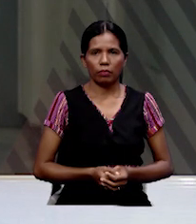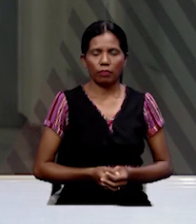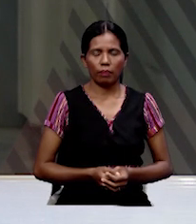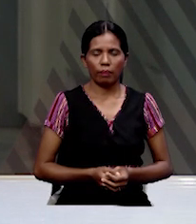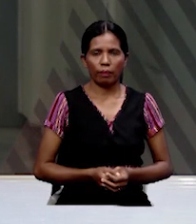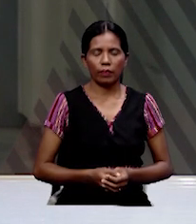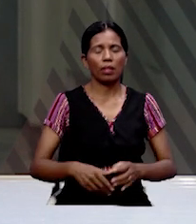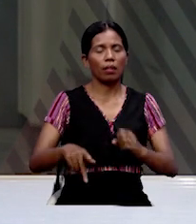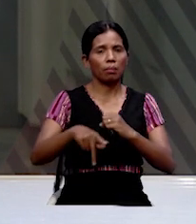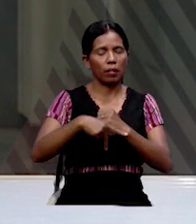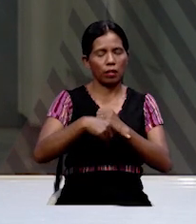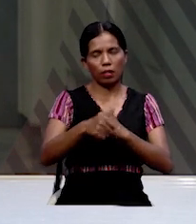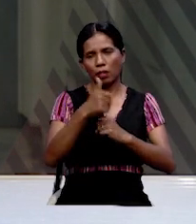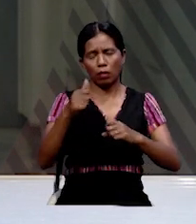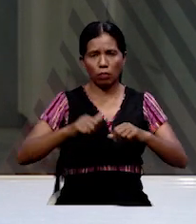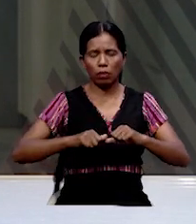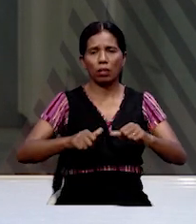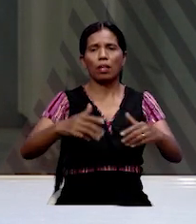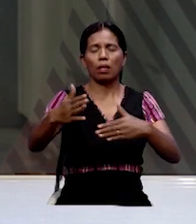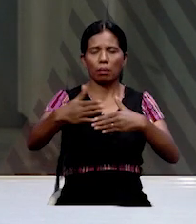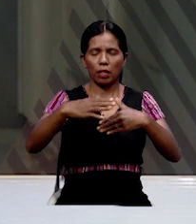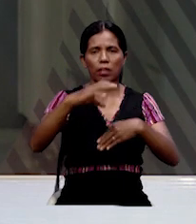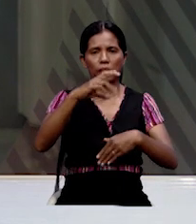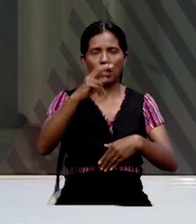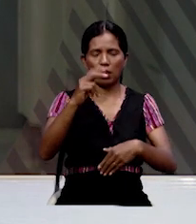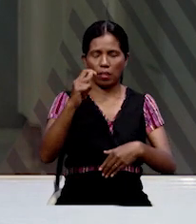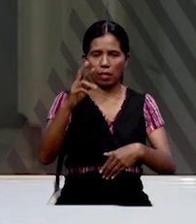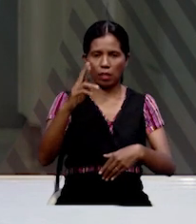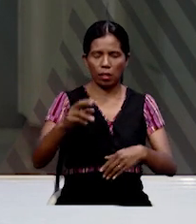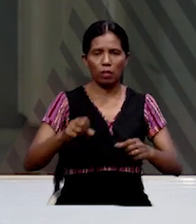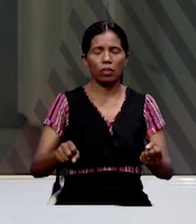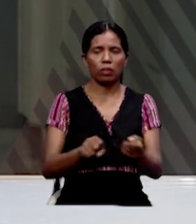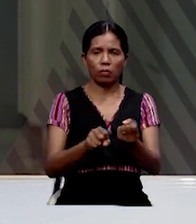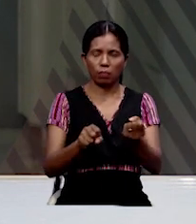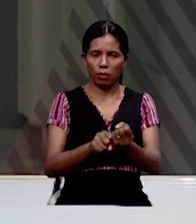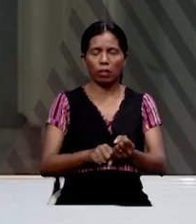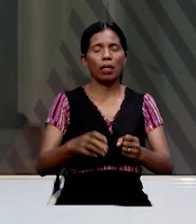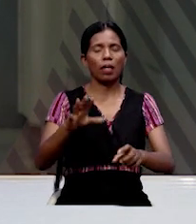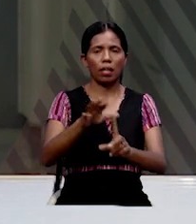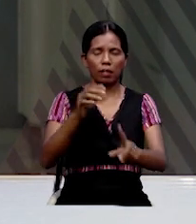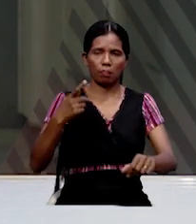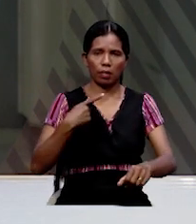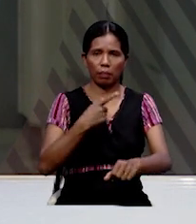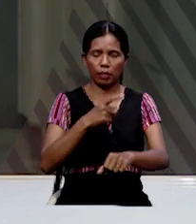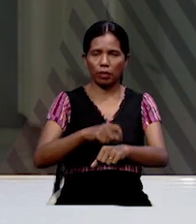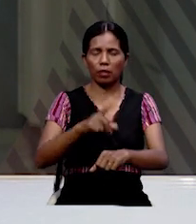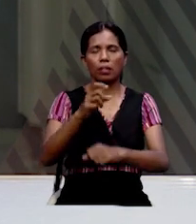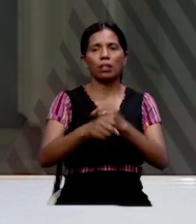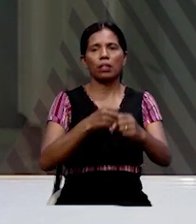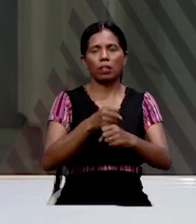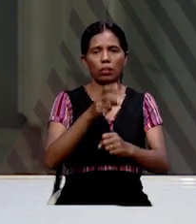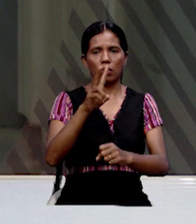Militante Partido Selu continua hak besik amba CNRT, hudi reforsa balisa un parlamentar tinang riung ruar nulu ras